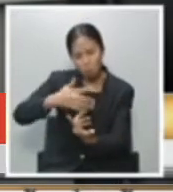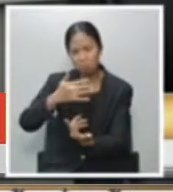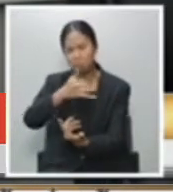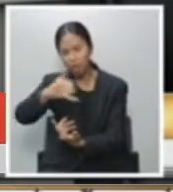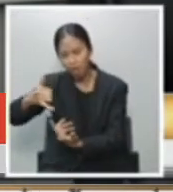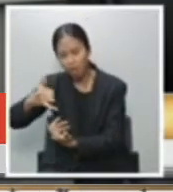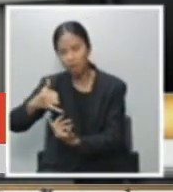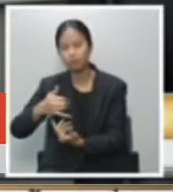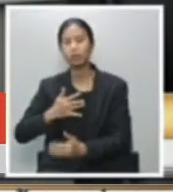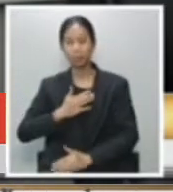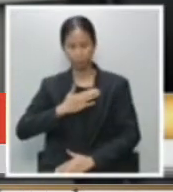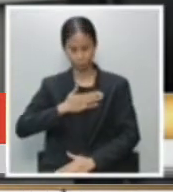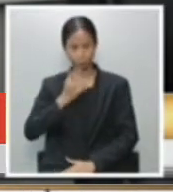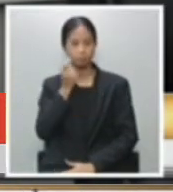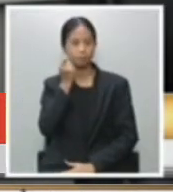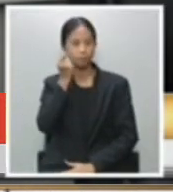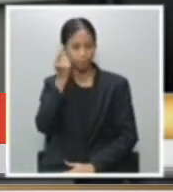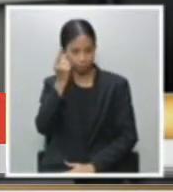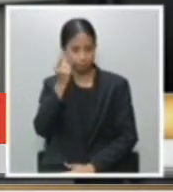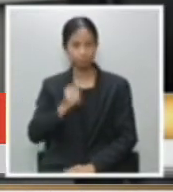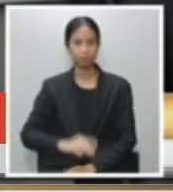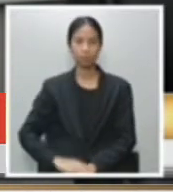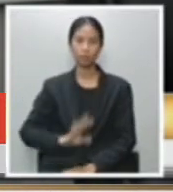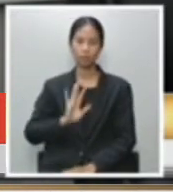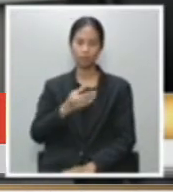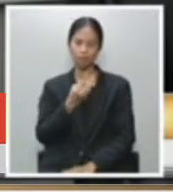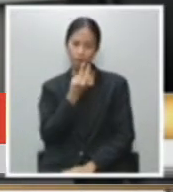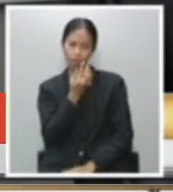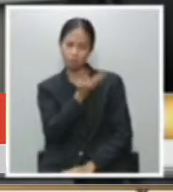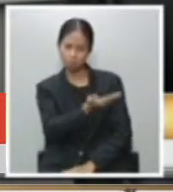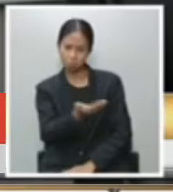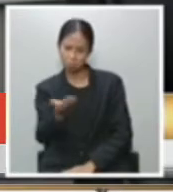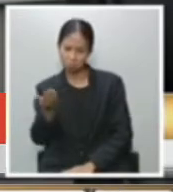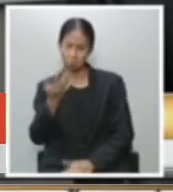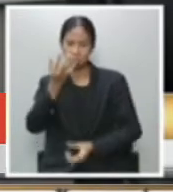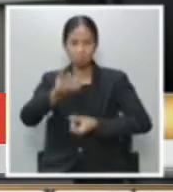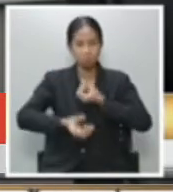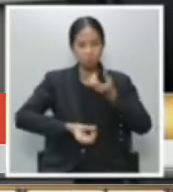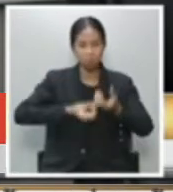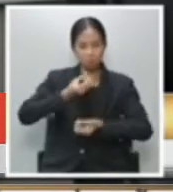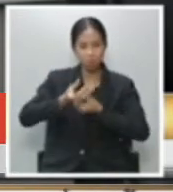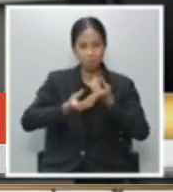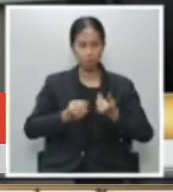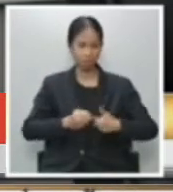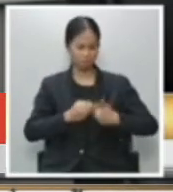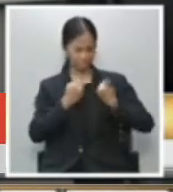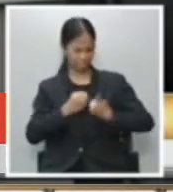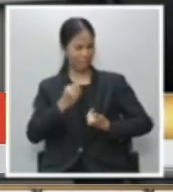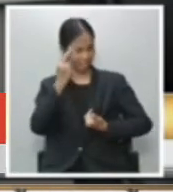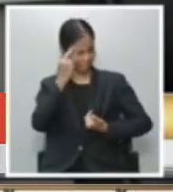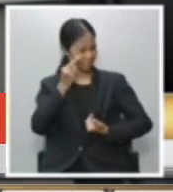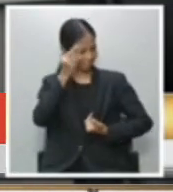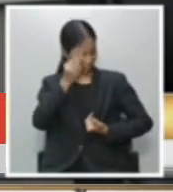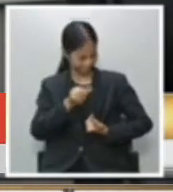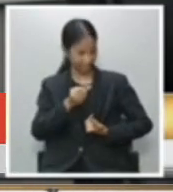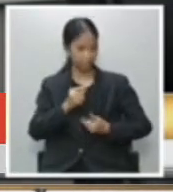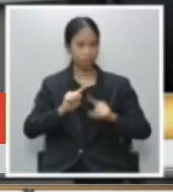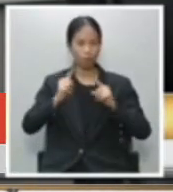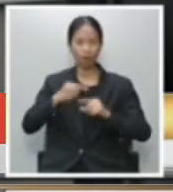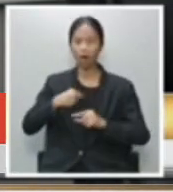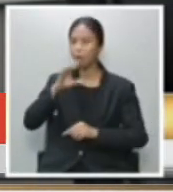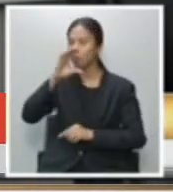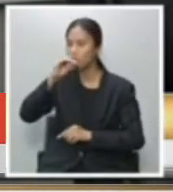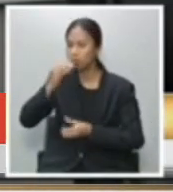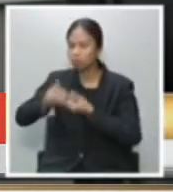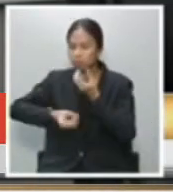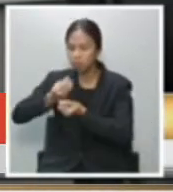หนก็ด้วยความเข้าใจหลายท่านเนี่ยผมฟังท่านอภิปรายแล้วเนี่ยใจท่านคิดอย่างหนึ่งแต่สิ่งที่ท่านพูดเป็นอีกเรื่องหนึ่งเห็นใจ